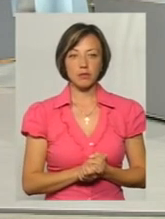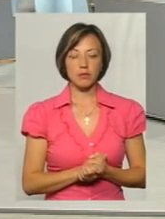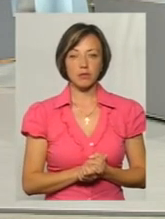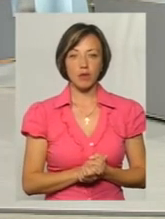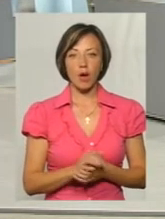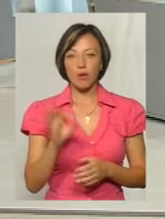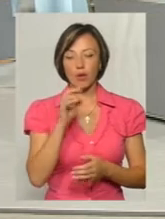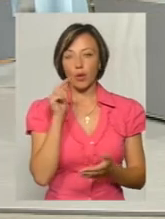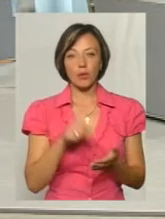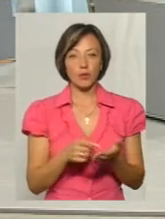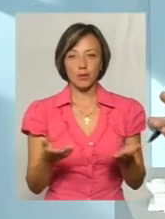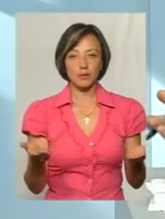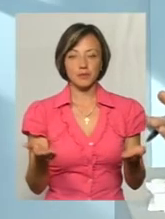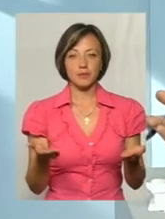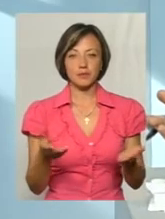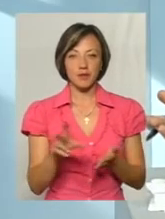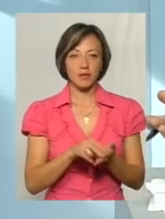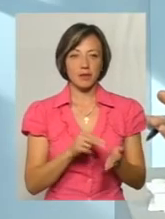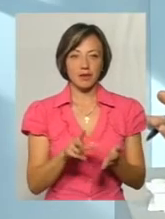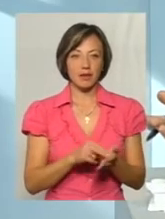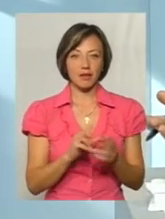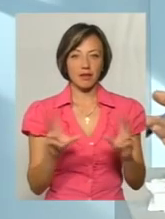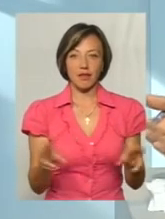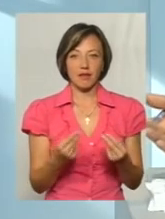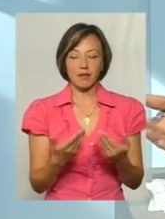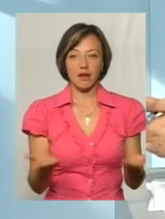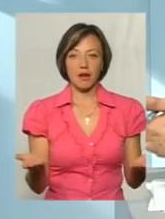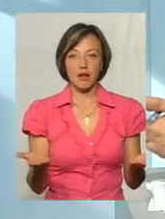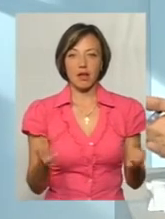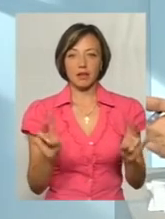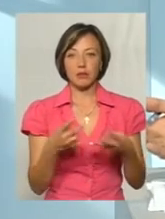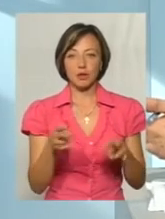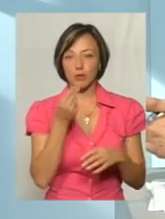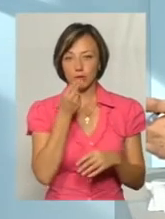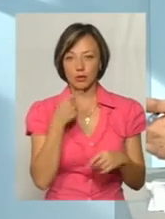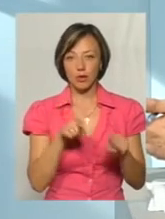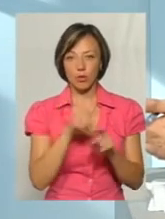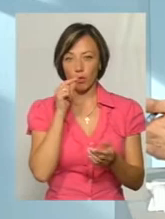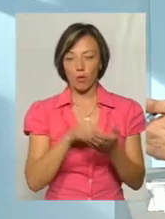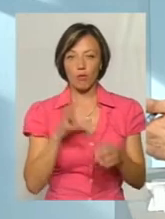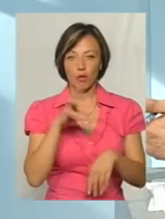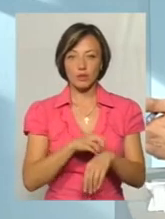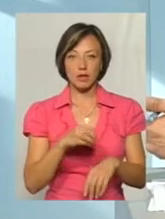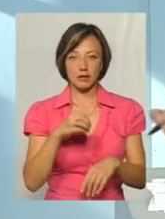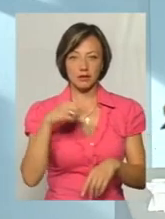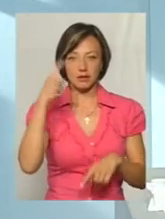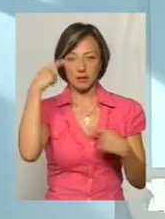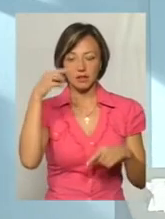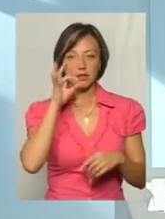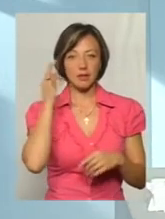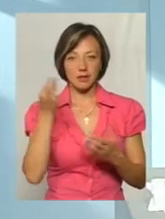Про курку, приклад досить невдалий. Ну, не потрібно їсти таку курку, яку покусав скажений лис,